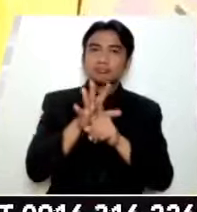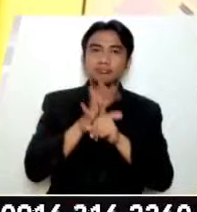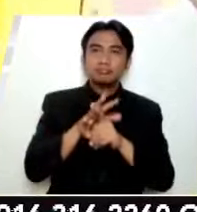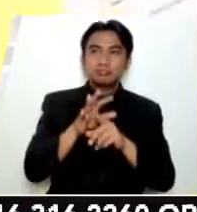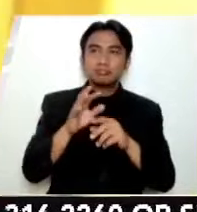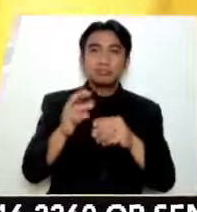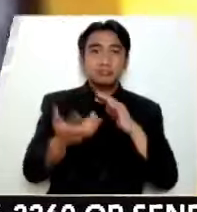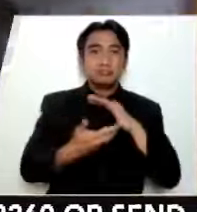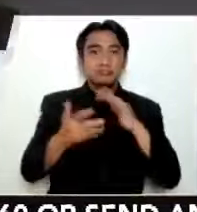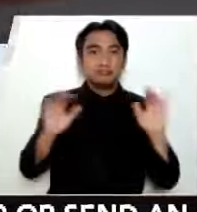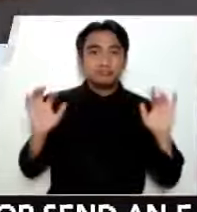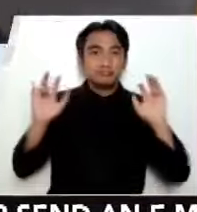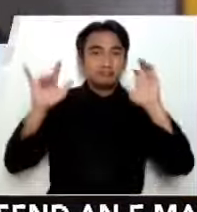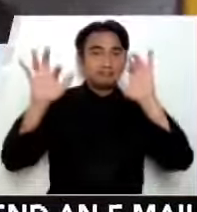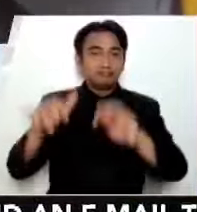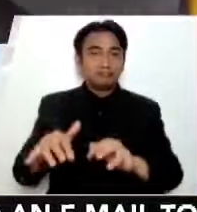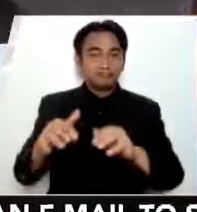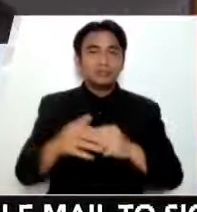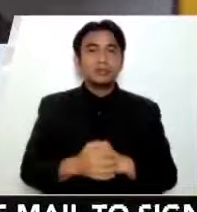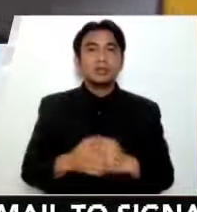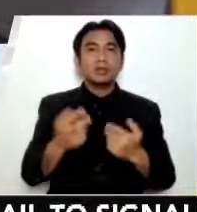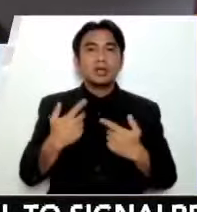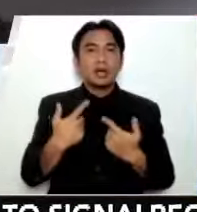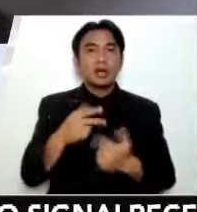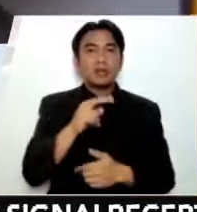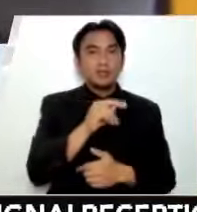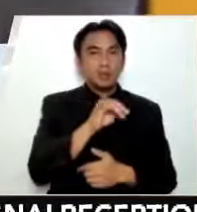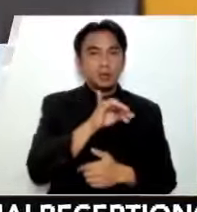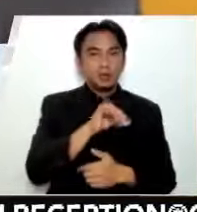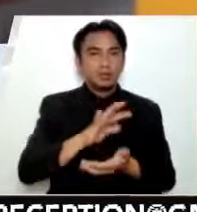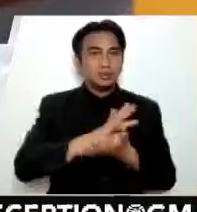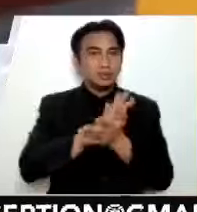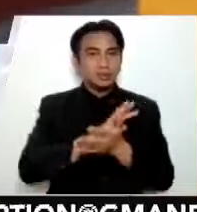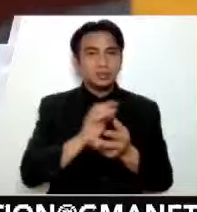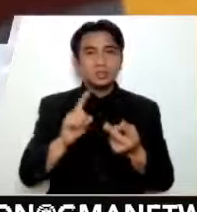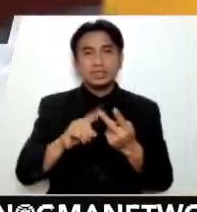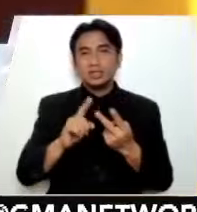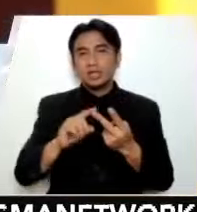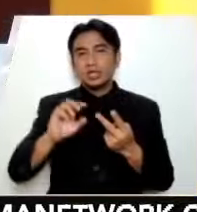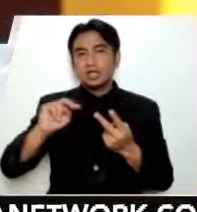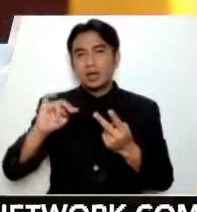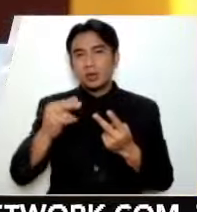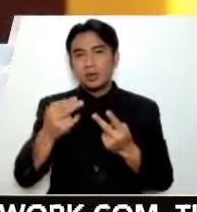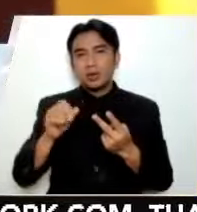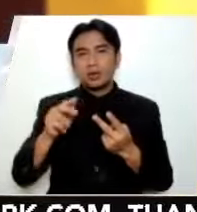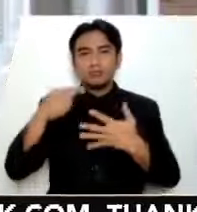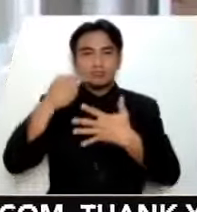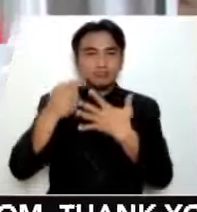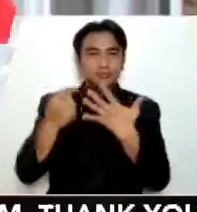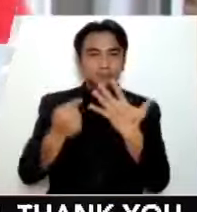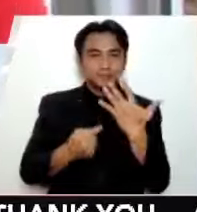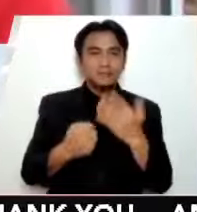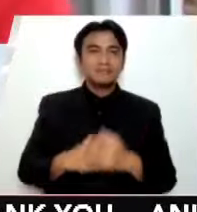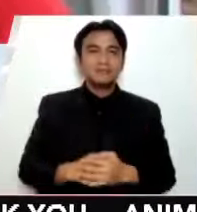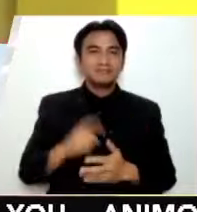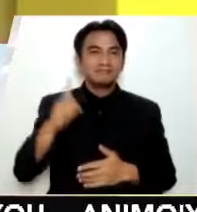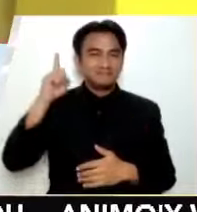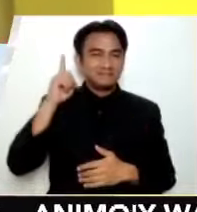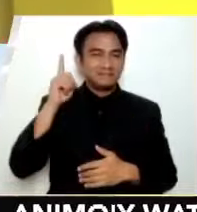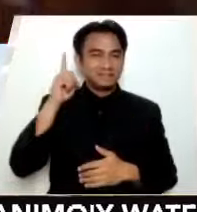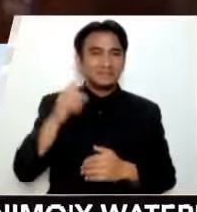limited edition flavors na nori cheese at shao kao. At spicy flavor na Yanun's Fury. Unique yung